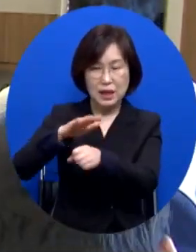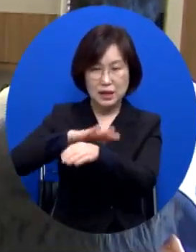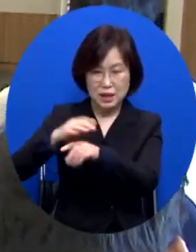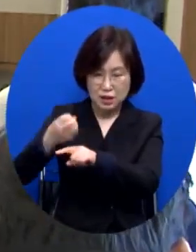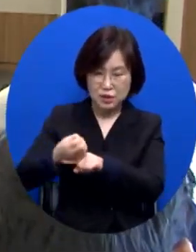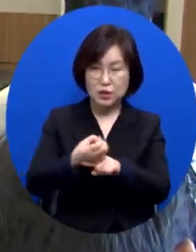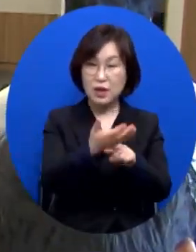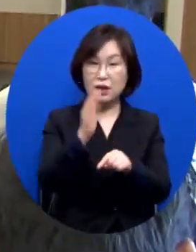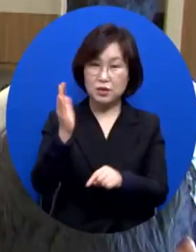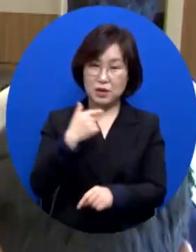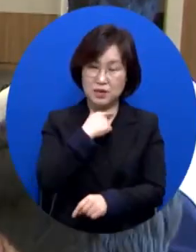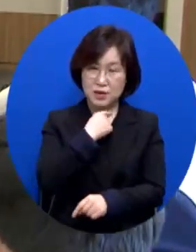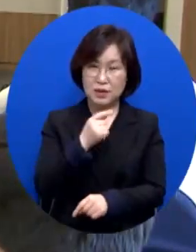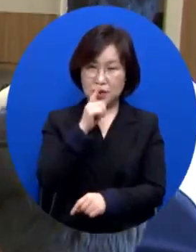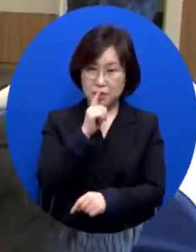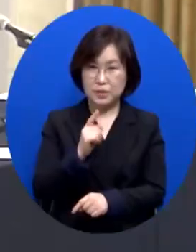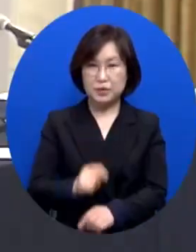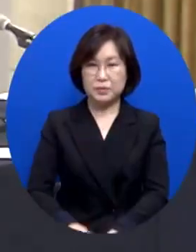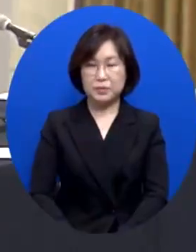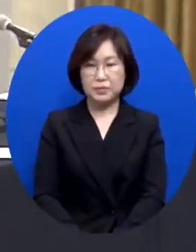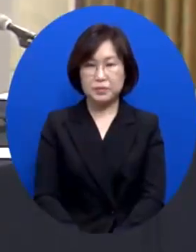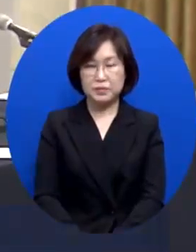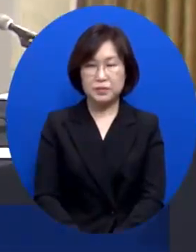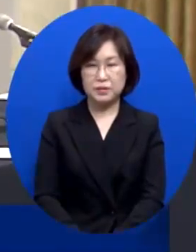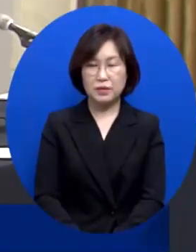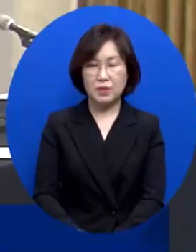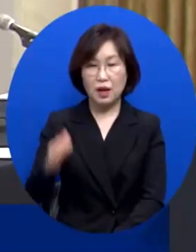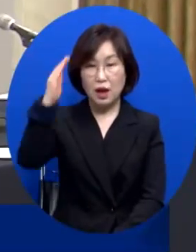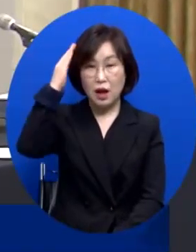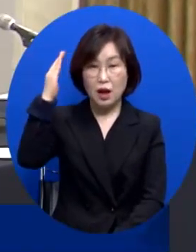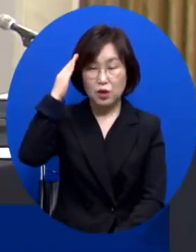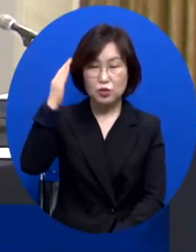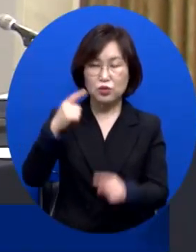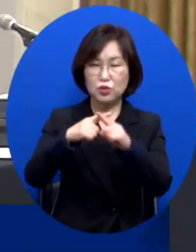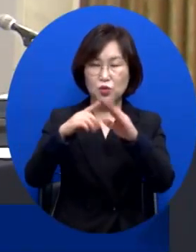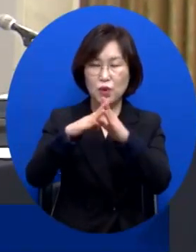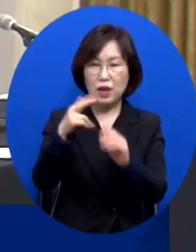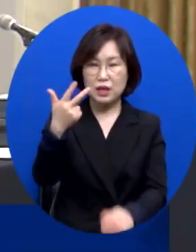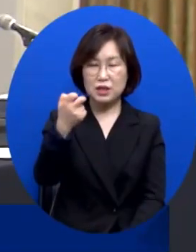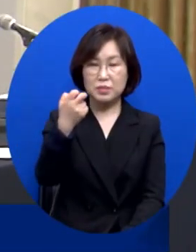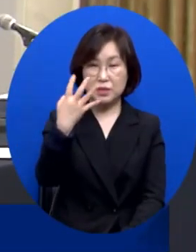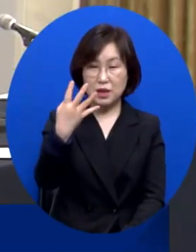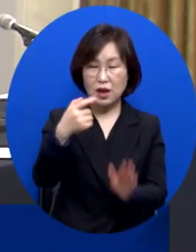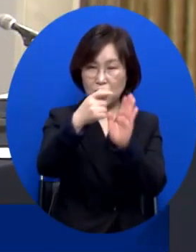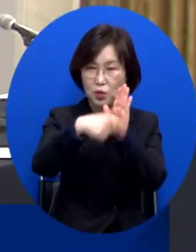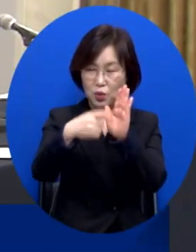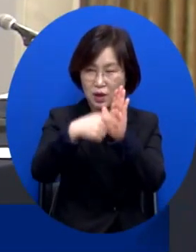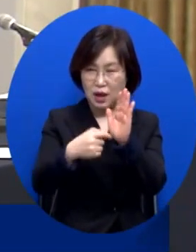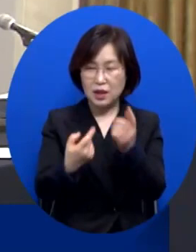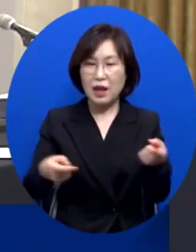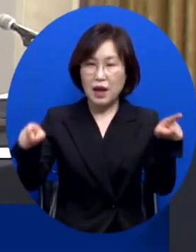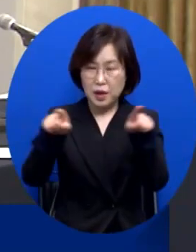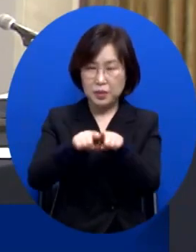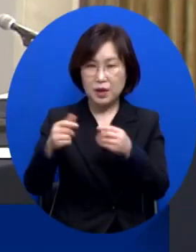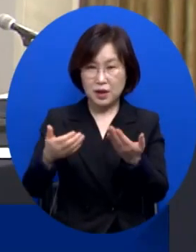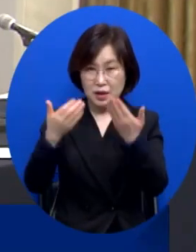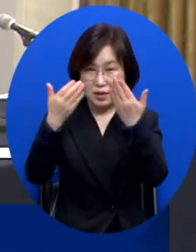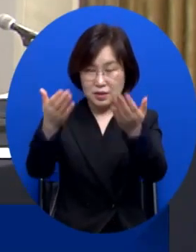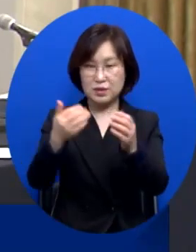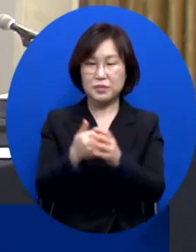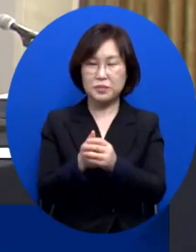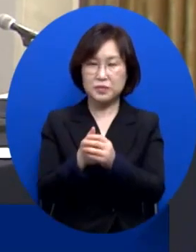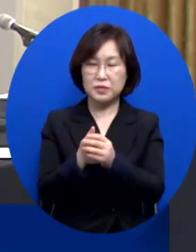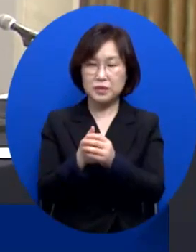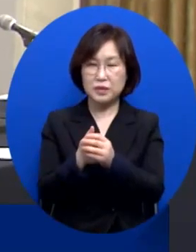전해지길 소망한다고 밝혔습니다. 한국의 74개 교단의 연합으로 이렇게 드리게 되는데, 74개